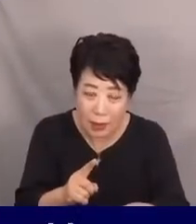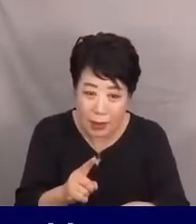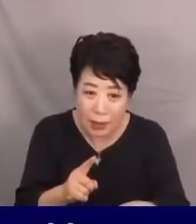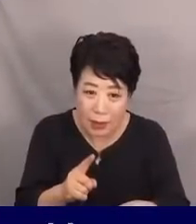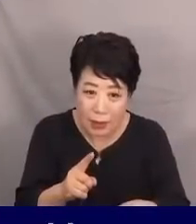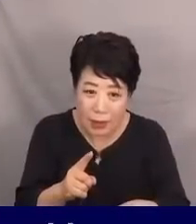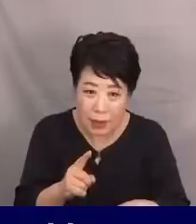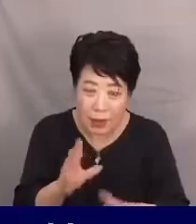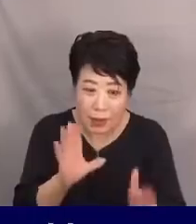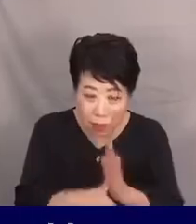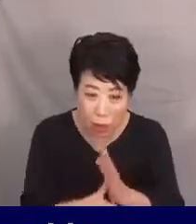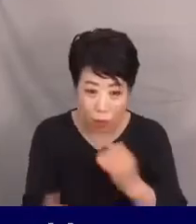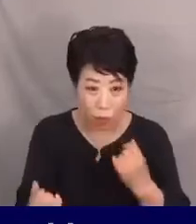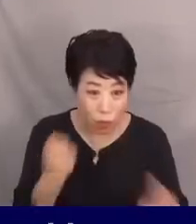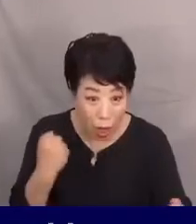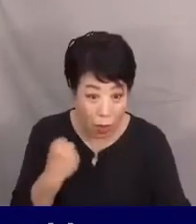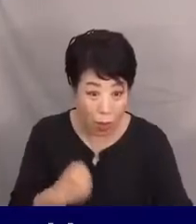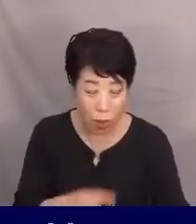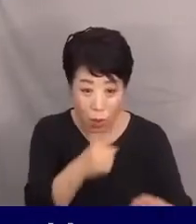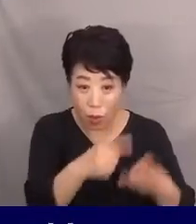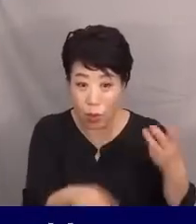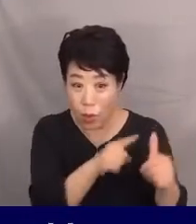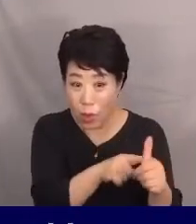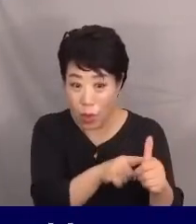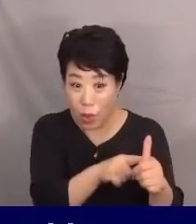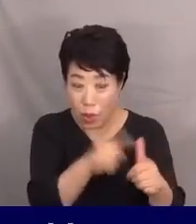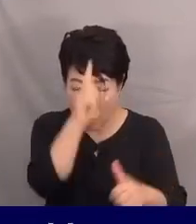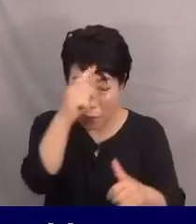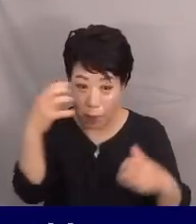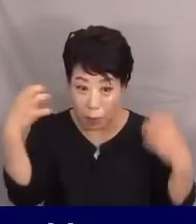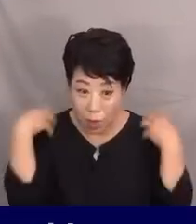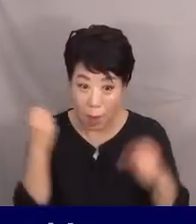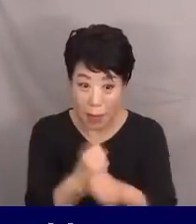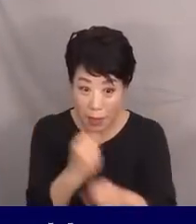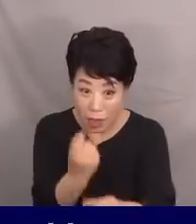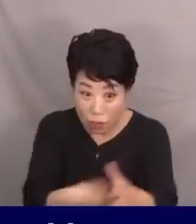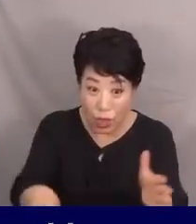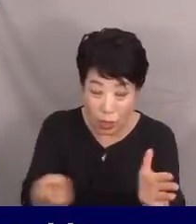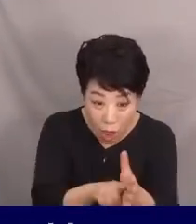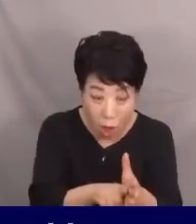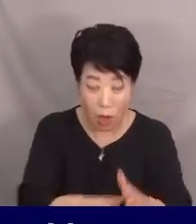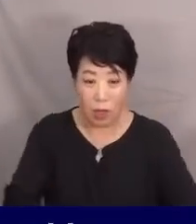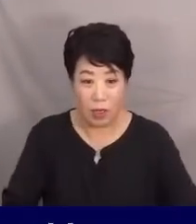윤석열 검찰 정권을 탄생시키기 위해 밀어붙인